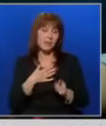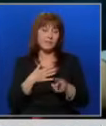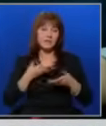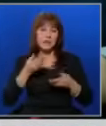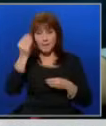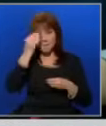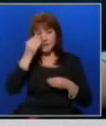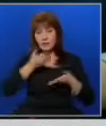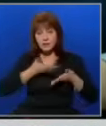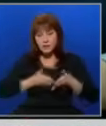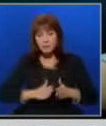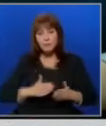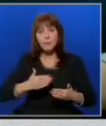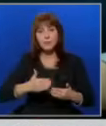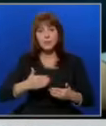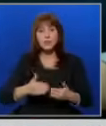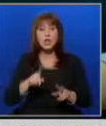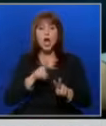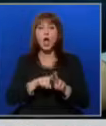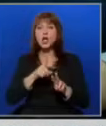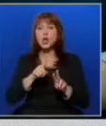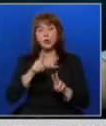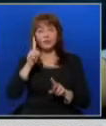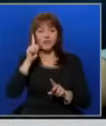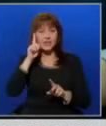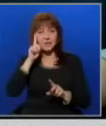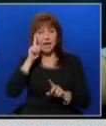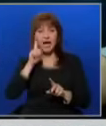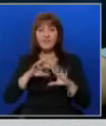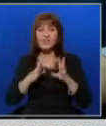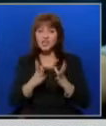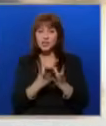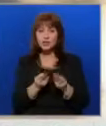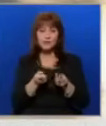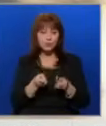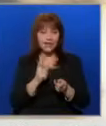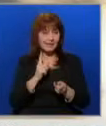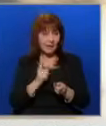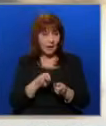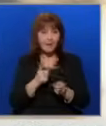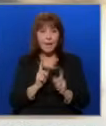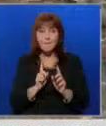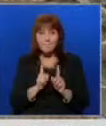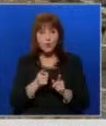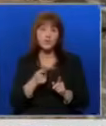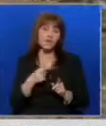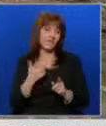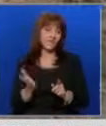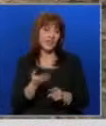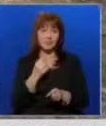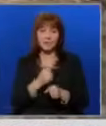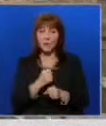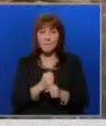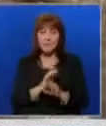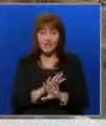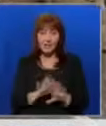произход. Госпожа Йотова много добре знае, че всичко, което трябваше и можеше да бъде направено, вече е направено. Така